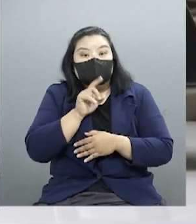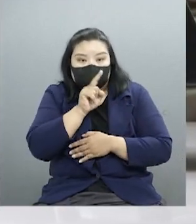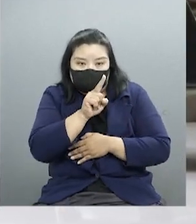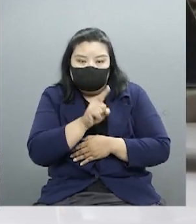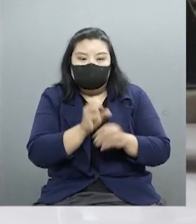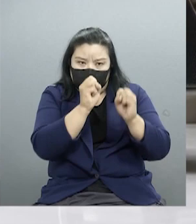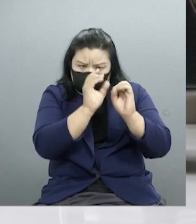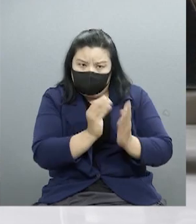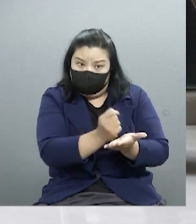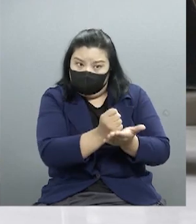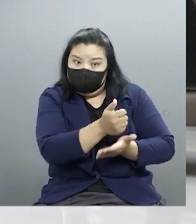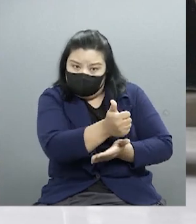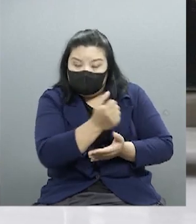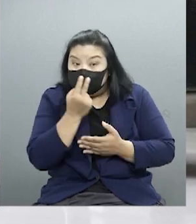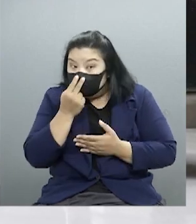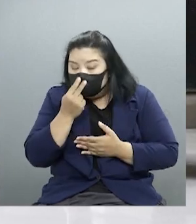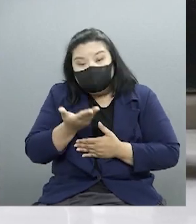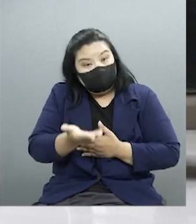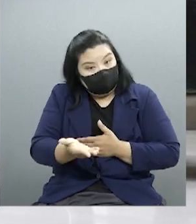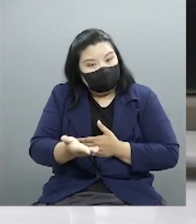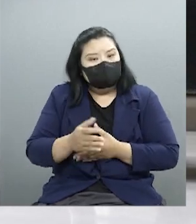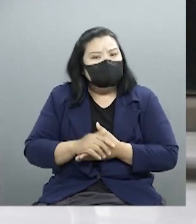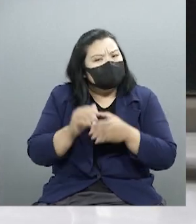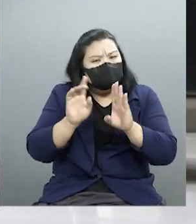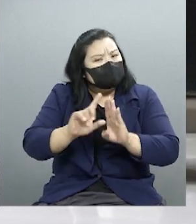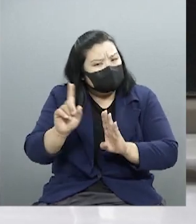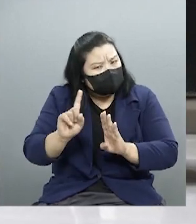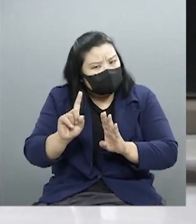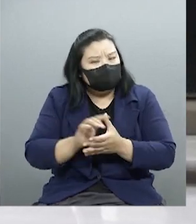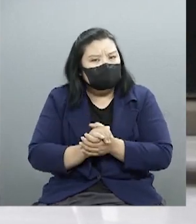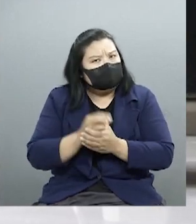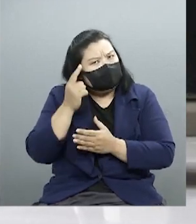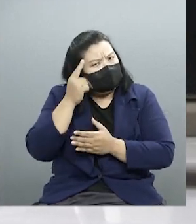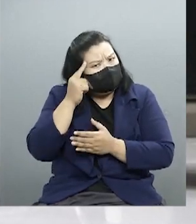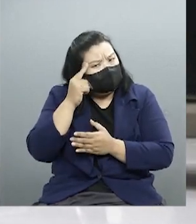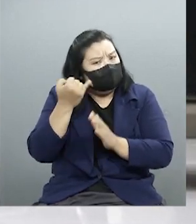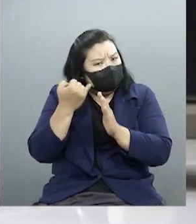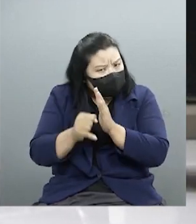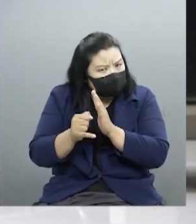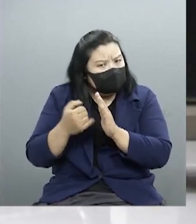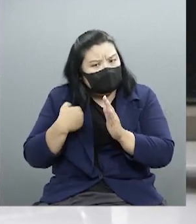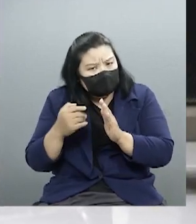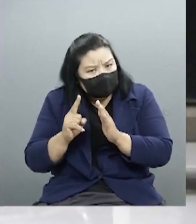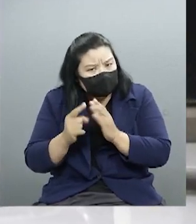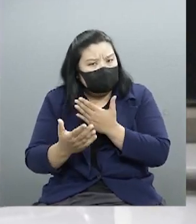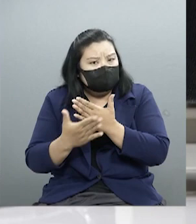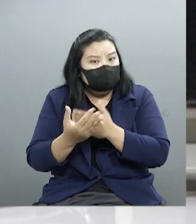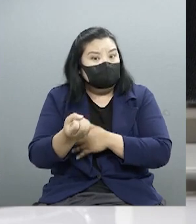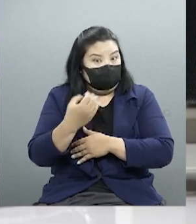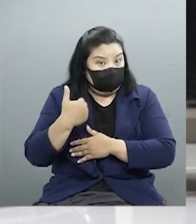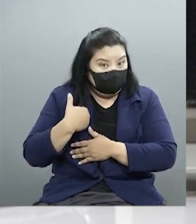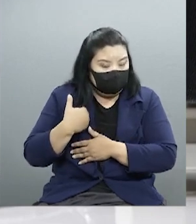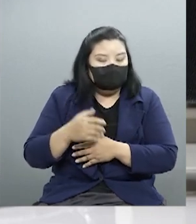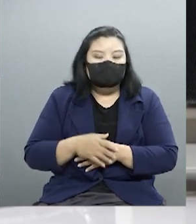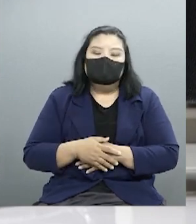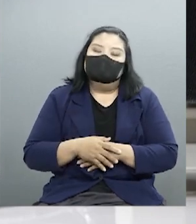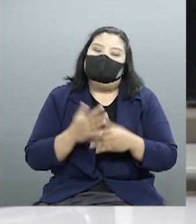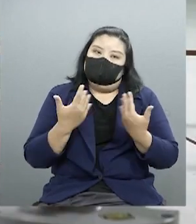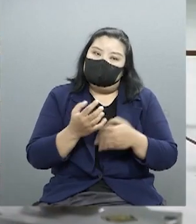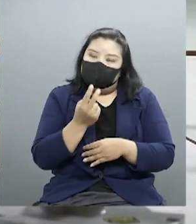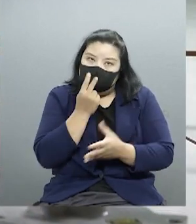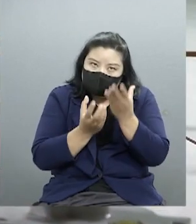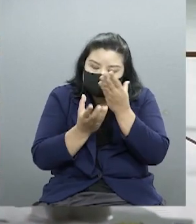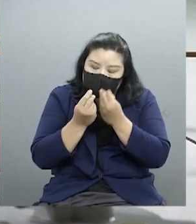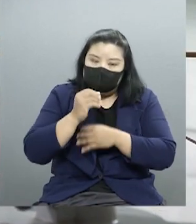ดยทีมงานให้อาจารย์ช่วยดูเนื้อหาของรายการซื้อเก่งว่าเป็นไปตามข้อท้วงติงของคุณผู้ชมหรือไม่หลังจากอาจารย์ดูราย